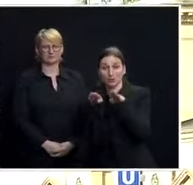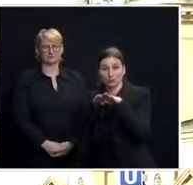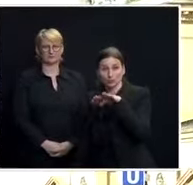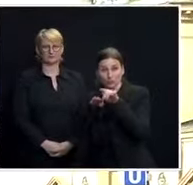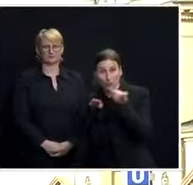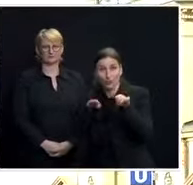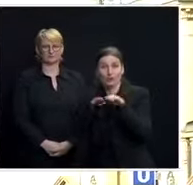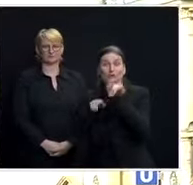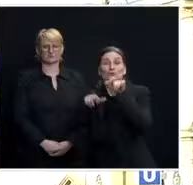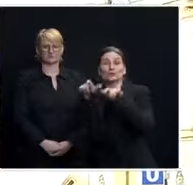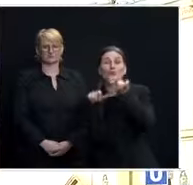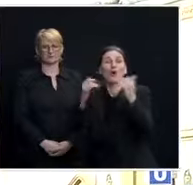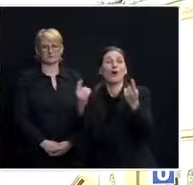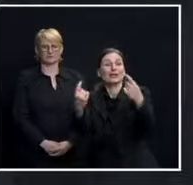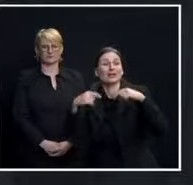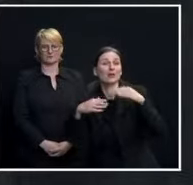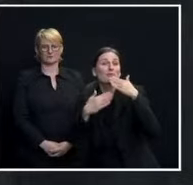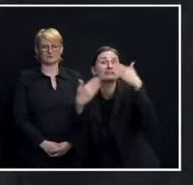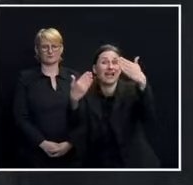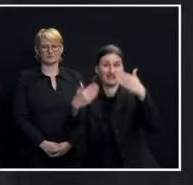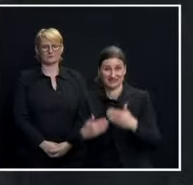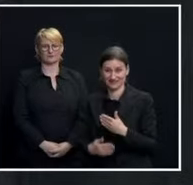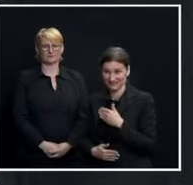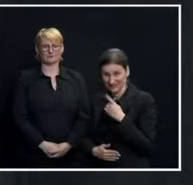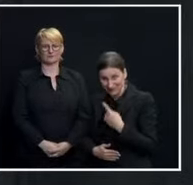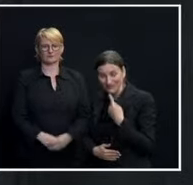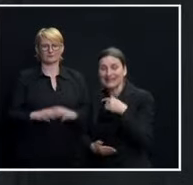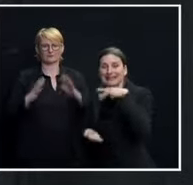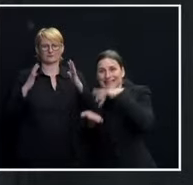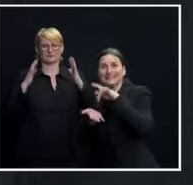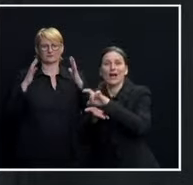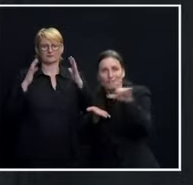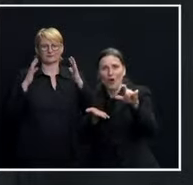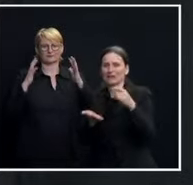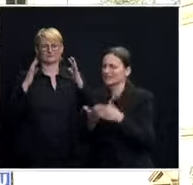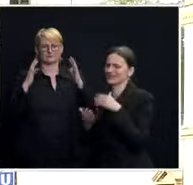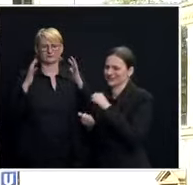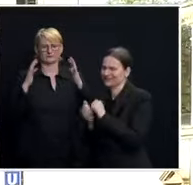die Schülerinnen und Schüler, die heute da sind. Deswegen sind wir auch in der Woche und nicht am Wochenende.